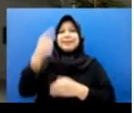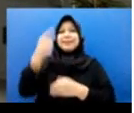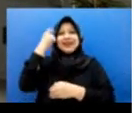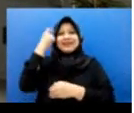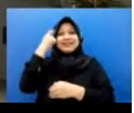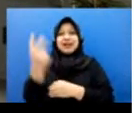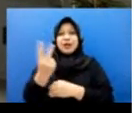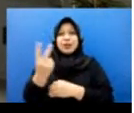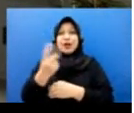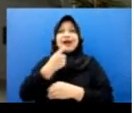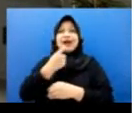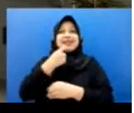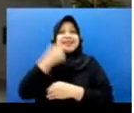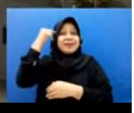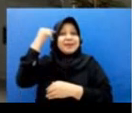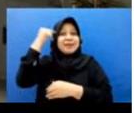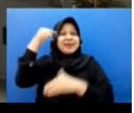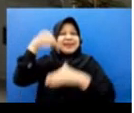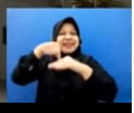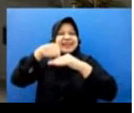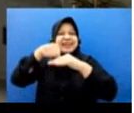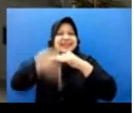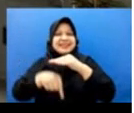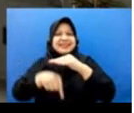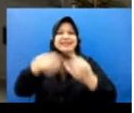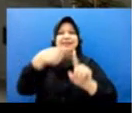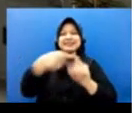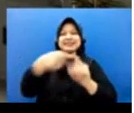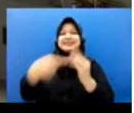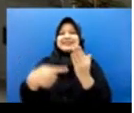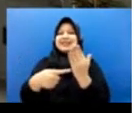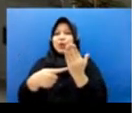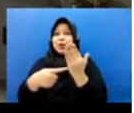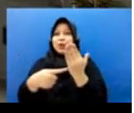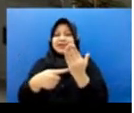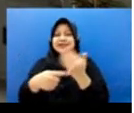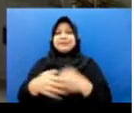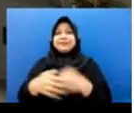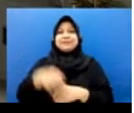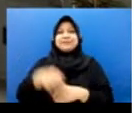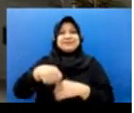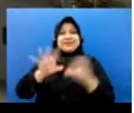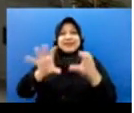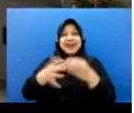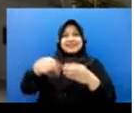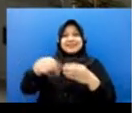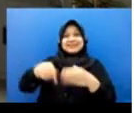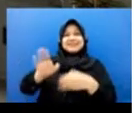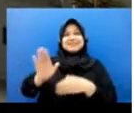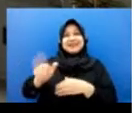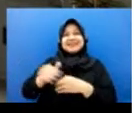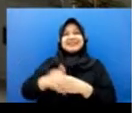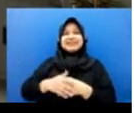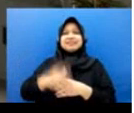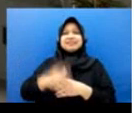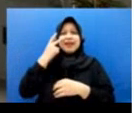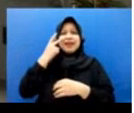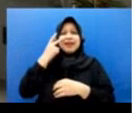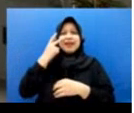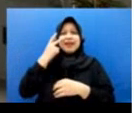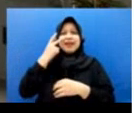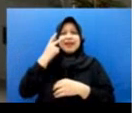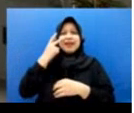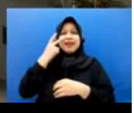thinking, berpikir kritis dan teknologi, dan masih berada di kelas ini, Bapak dan Ibu. Kita bisa lihat bahwa inilah